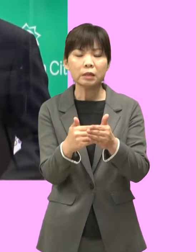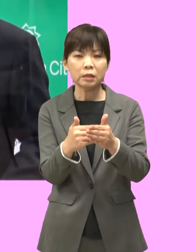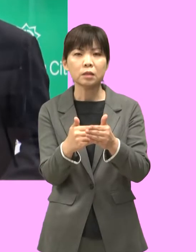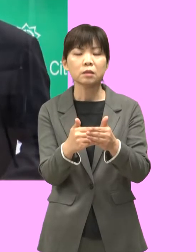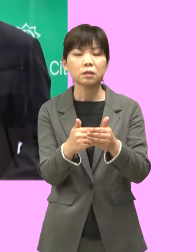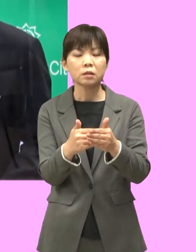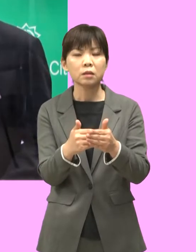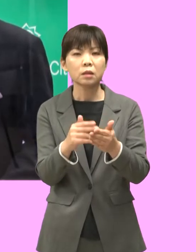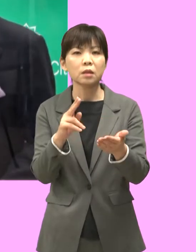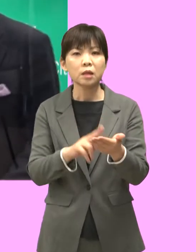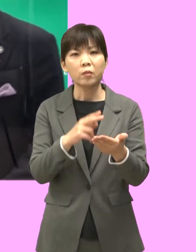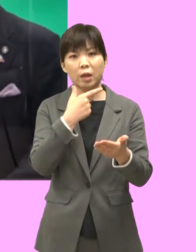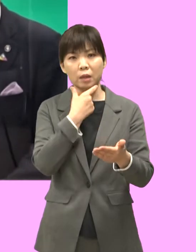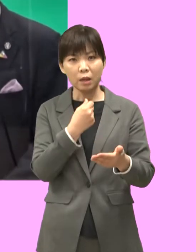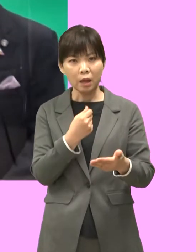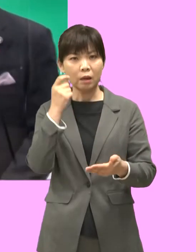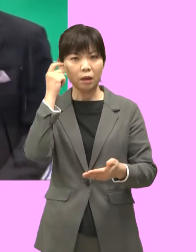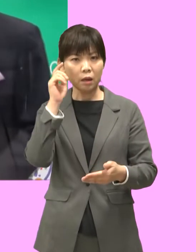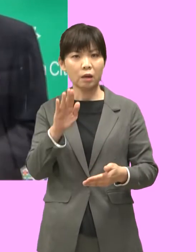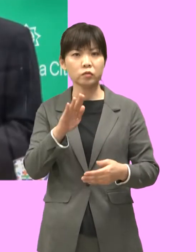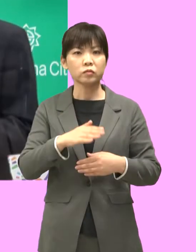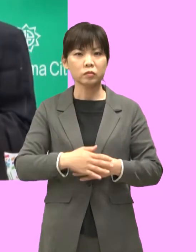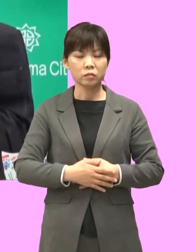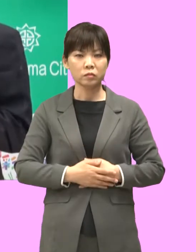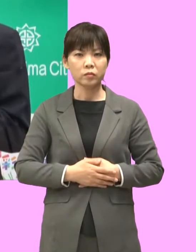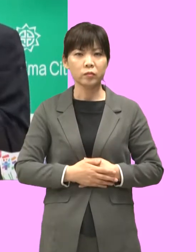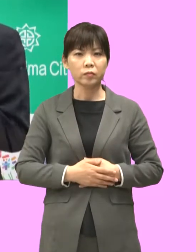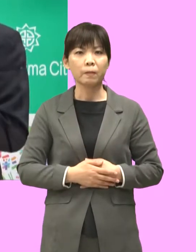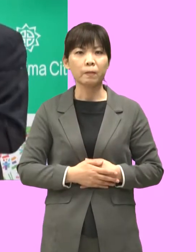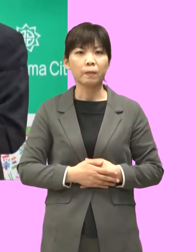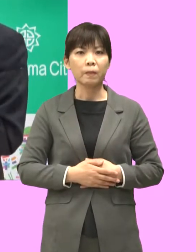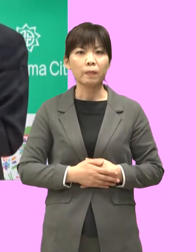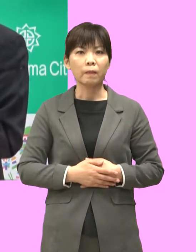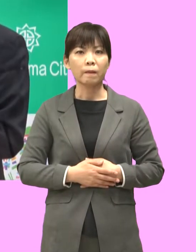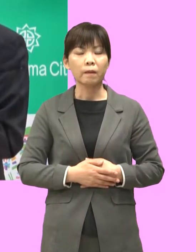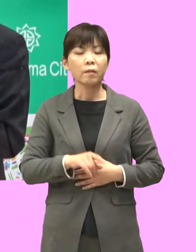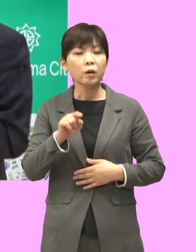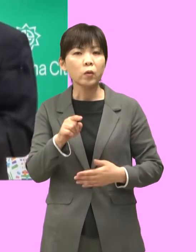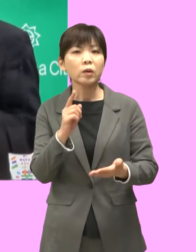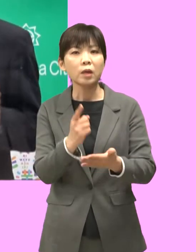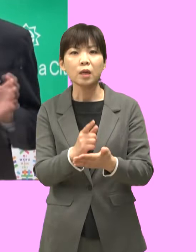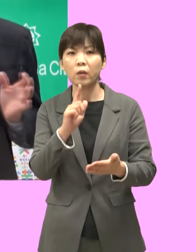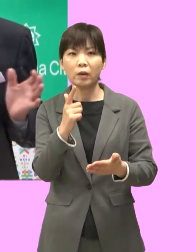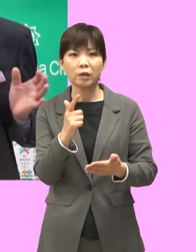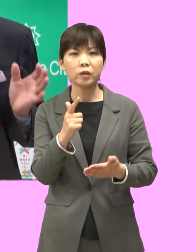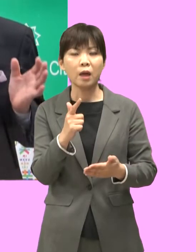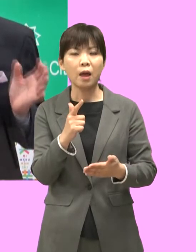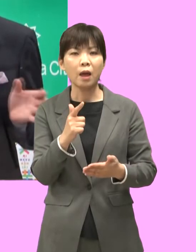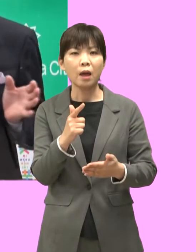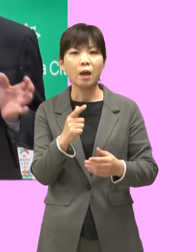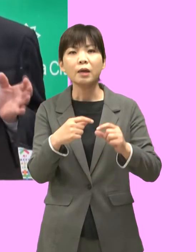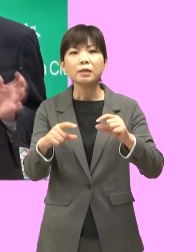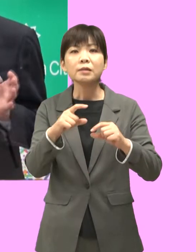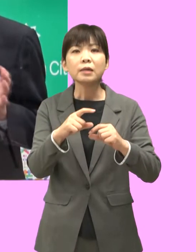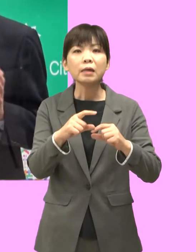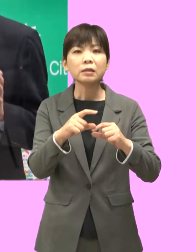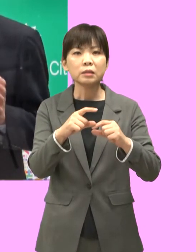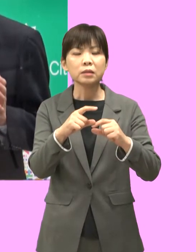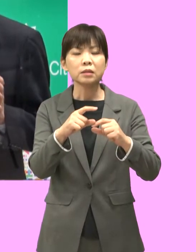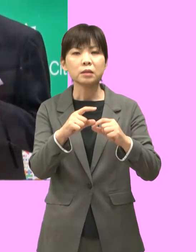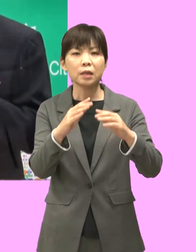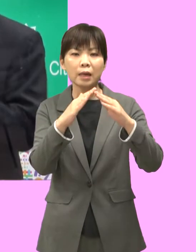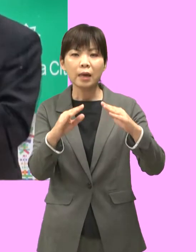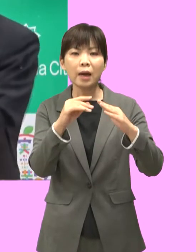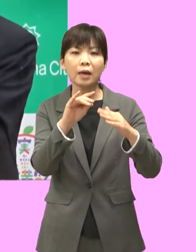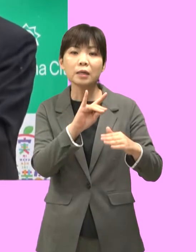決めたいと思っております。それからこれだけではなくて、さらにその会議を誘致するとなれば、